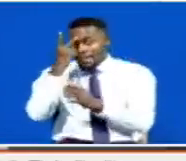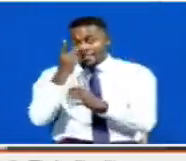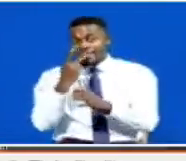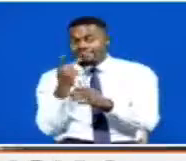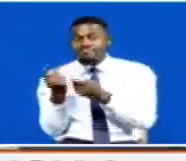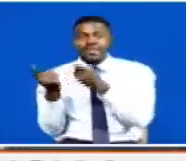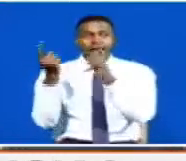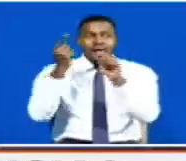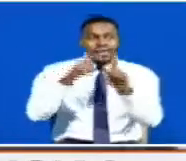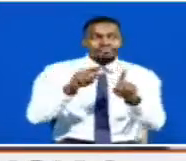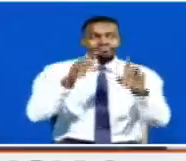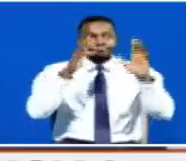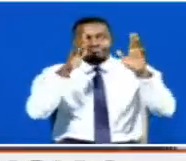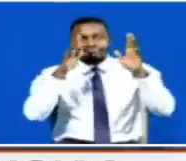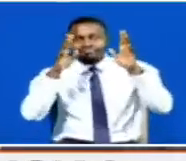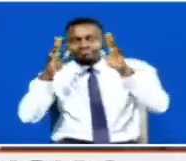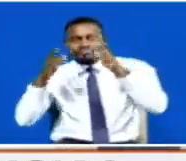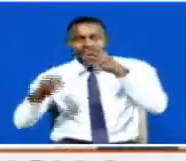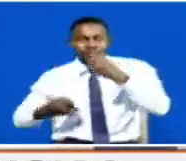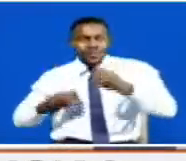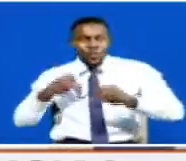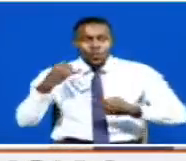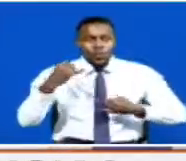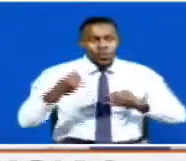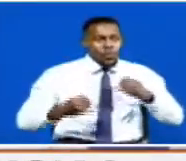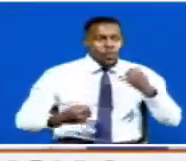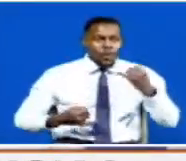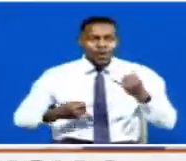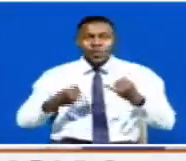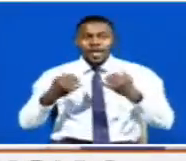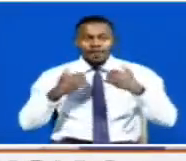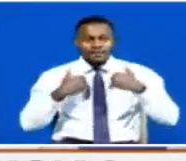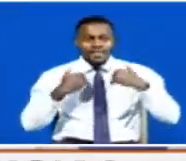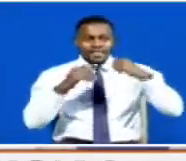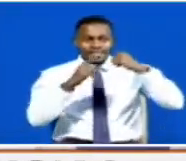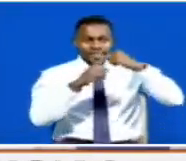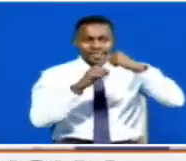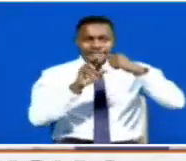mtihani wa kidato cha 4 wa mwaka uliopita. We have 62 A's,